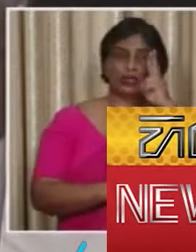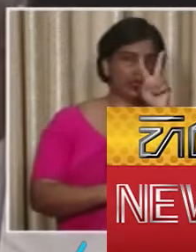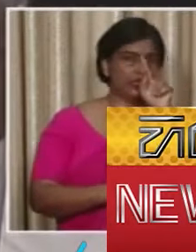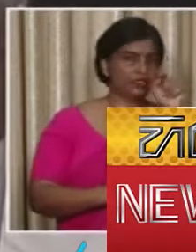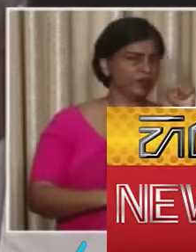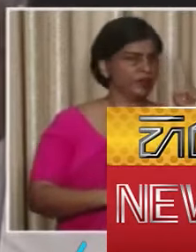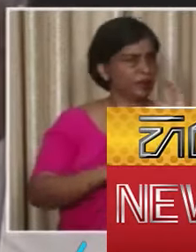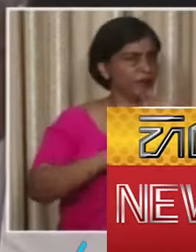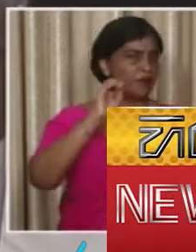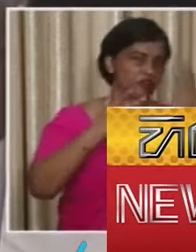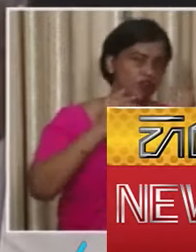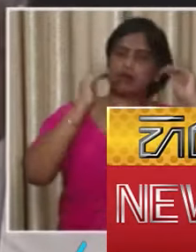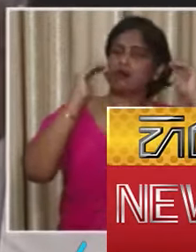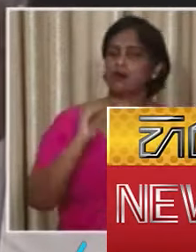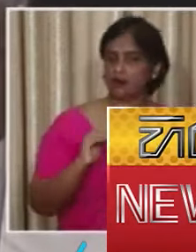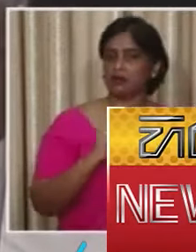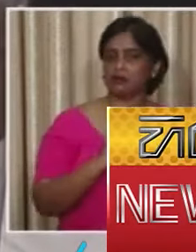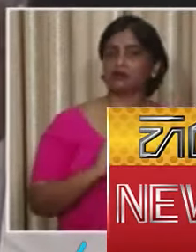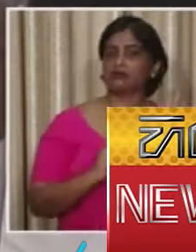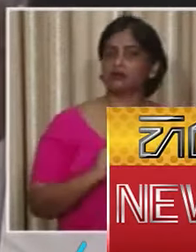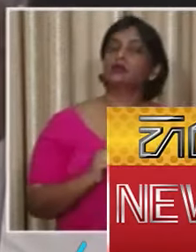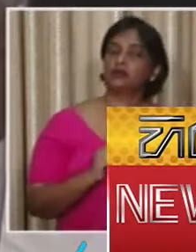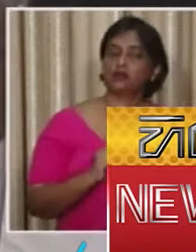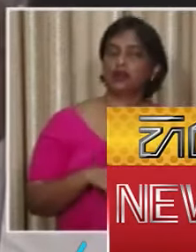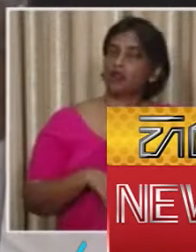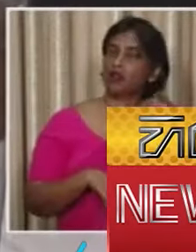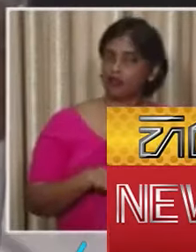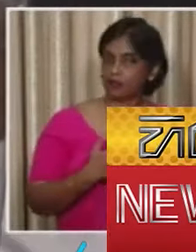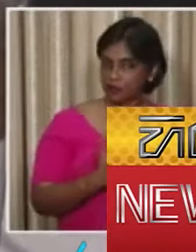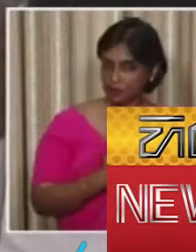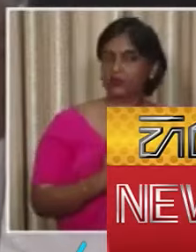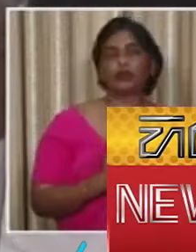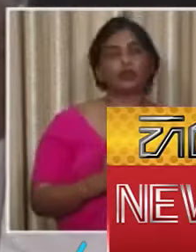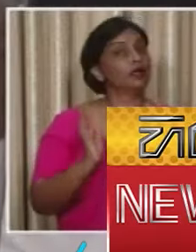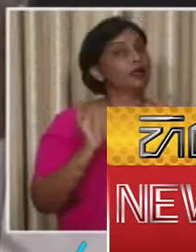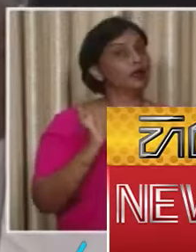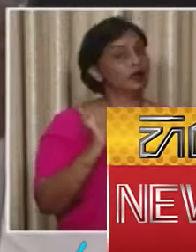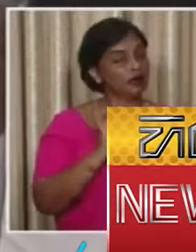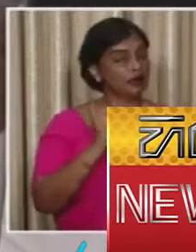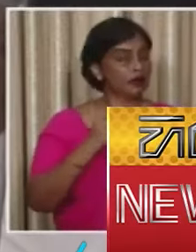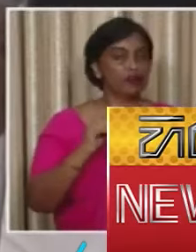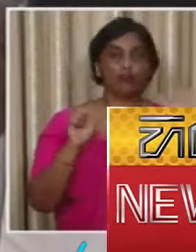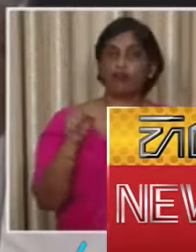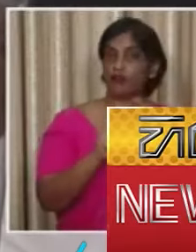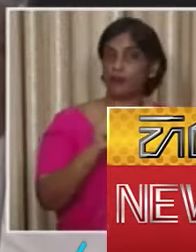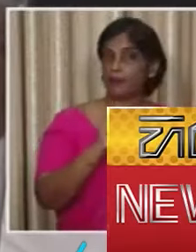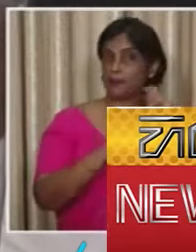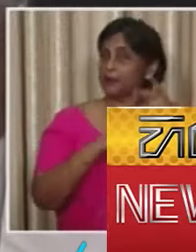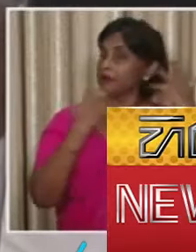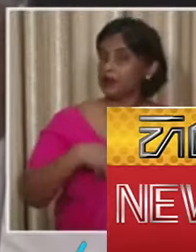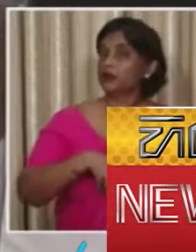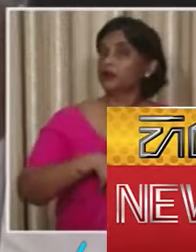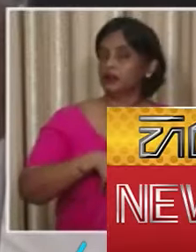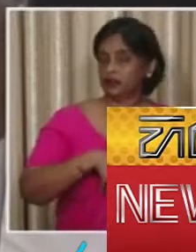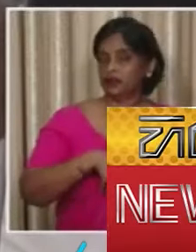2.1ක් හෝ ඊට අඩු මට්ටමක් පවත්වාගෙන යන්නට අවසර ලැබෙනවා. ණය සම්පූර්ණයෙන්ම ගෙව අවසන් කිරීමේ